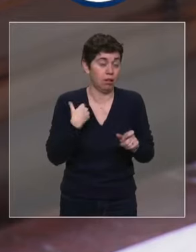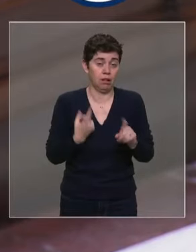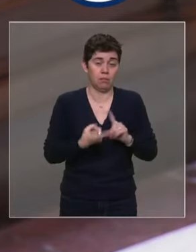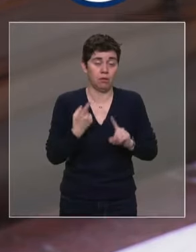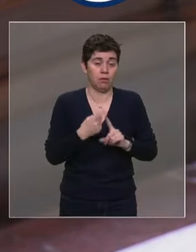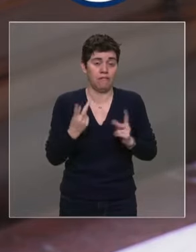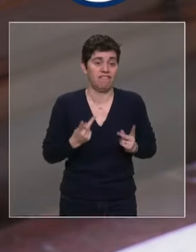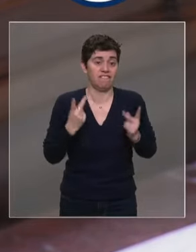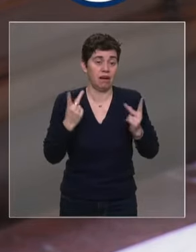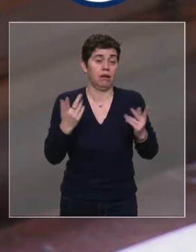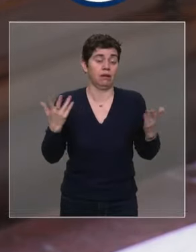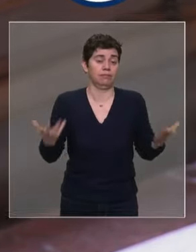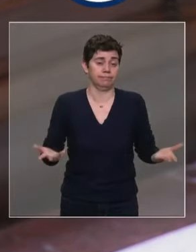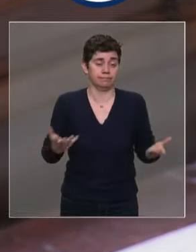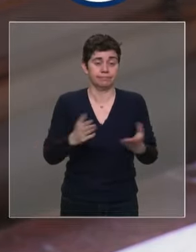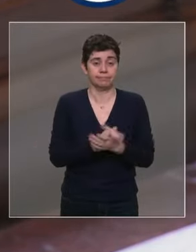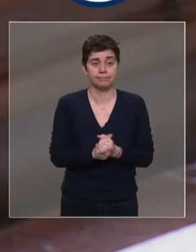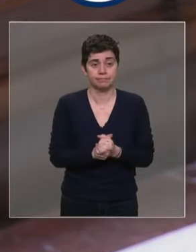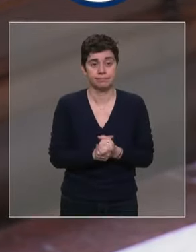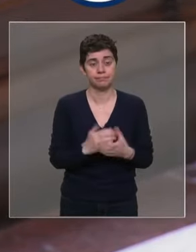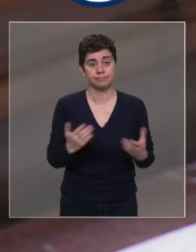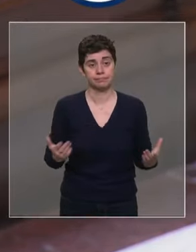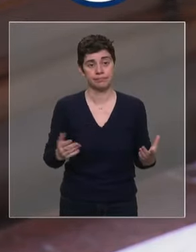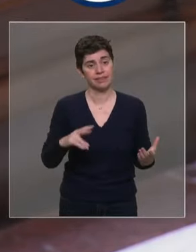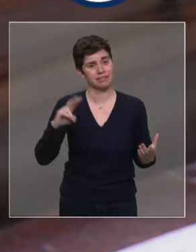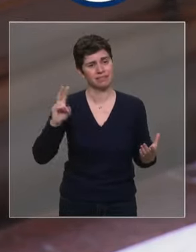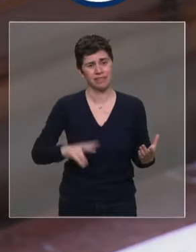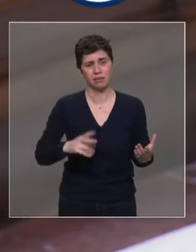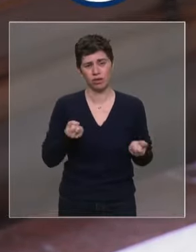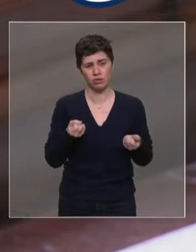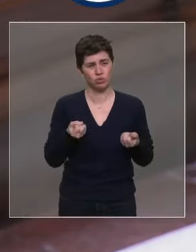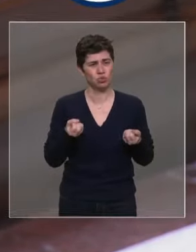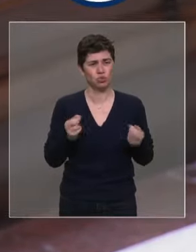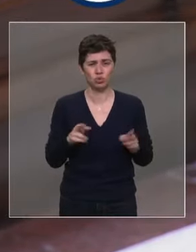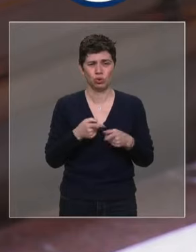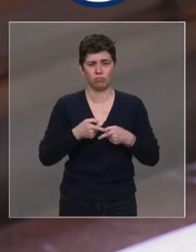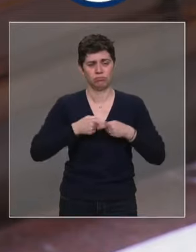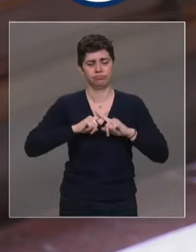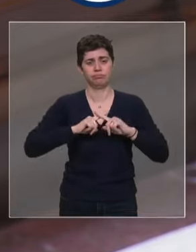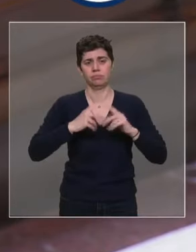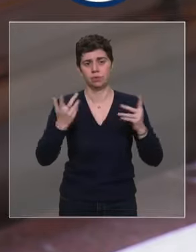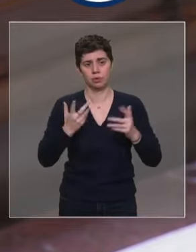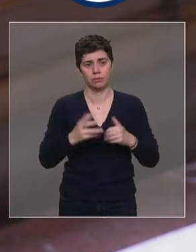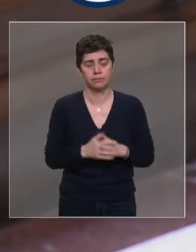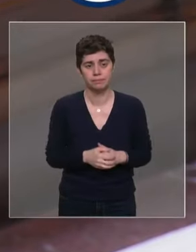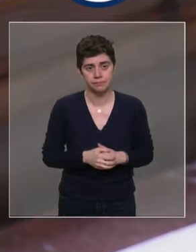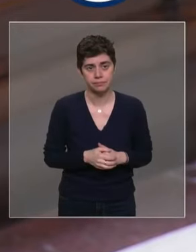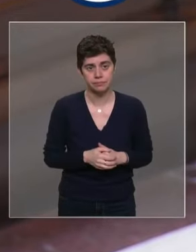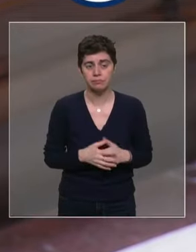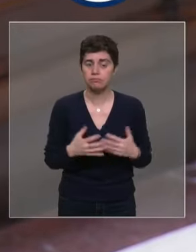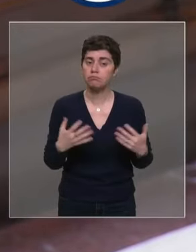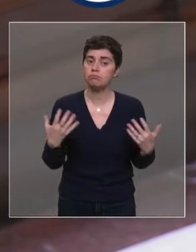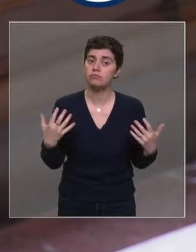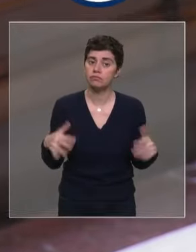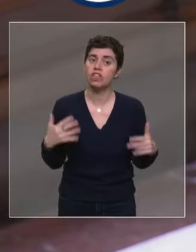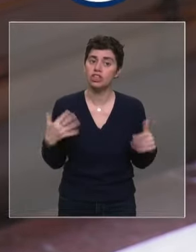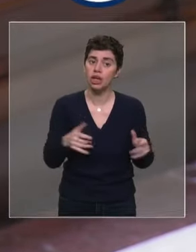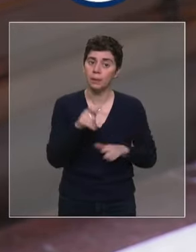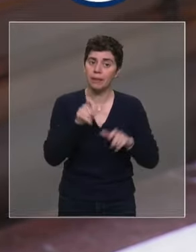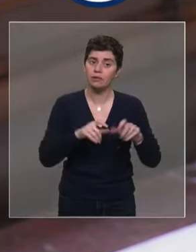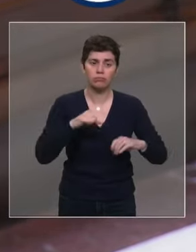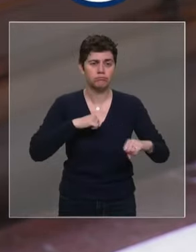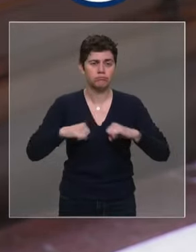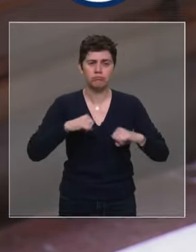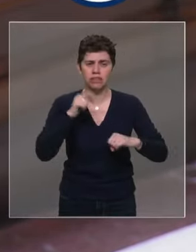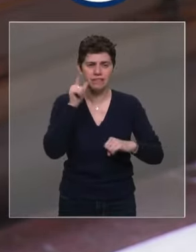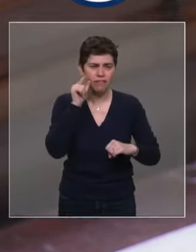scolaire. Donc je suis absolument certaine qu'au-delà des efforts qui ont déjà été mis en œuvre, et je